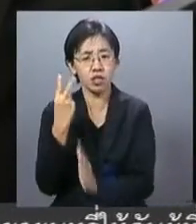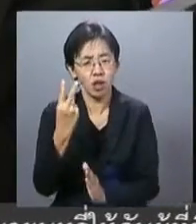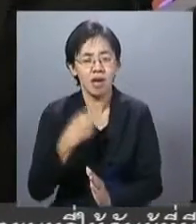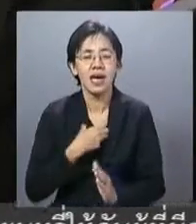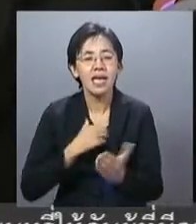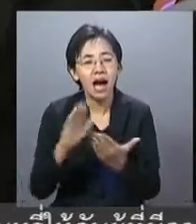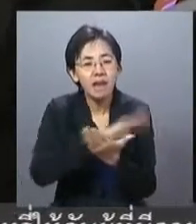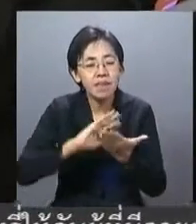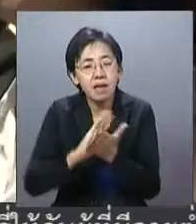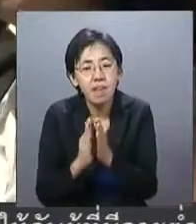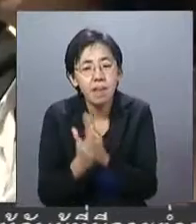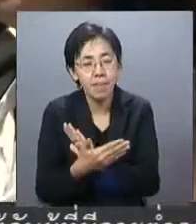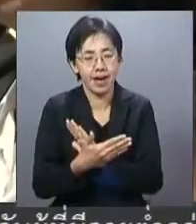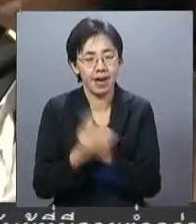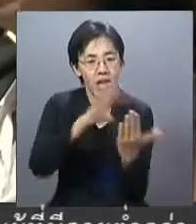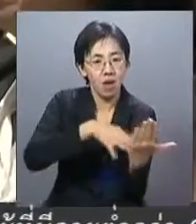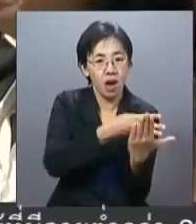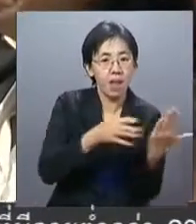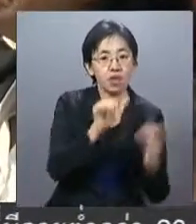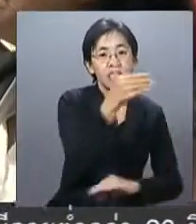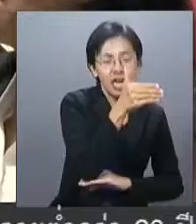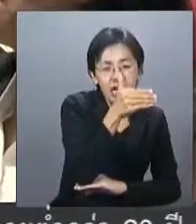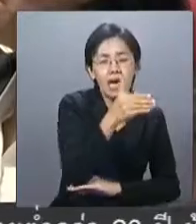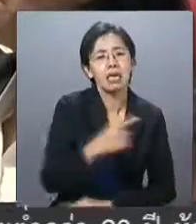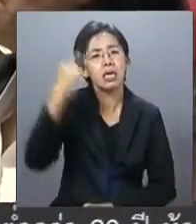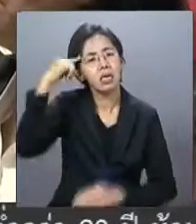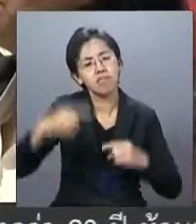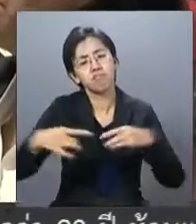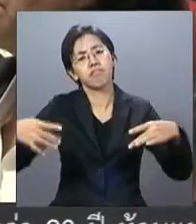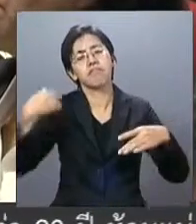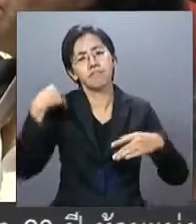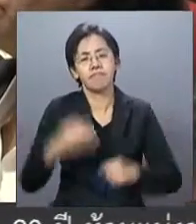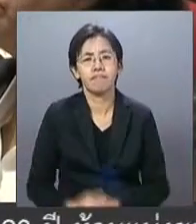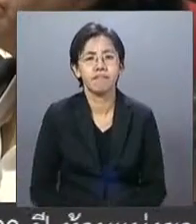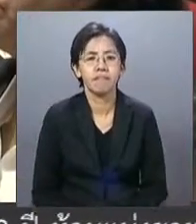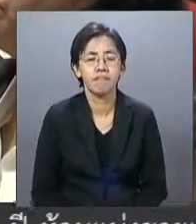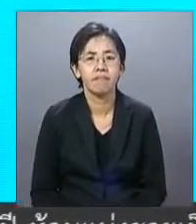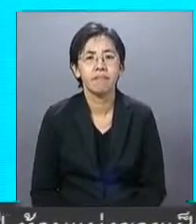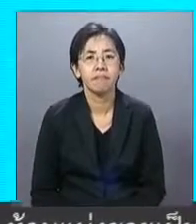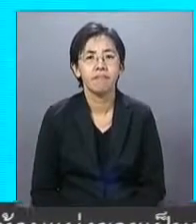ฏิรูปประเทศกำหนดยุทธศาสตร์ชาติก็ยังเห็นต่างกันอีกค่ะ